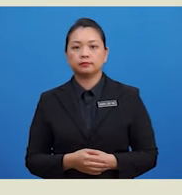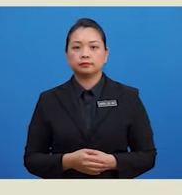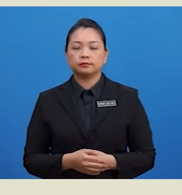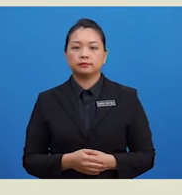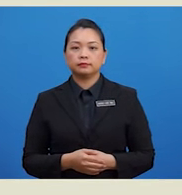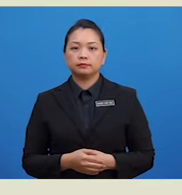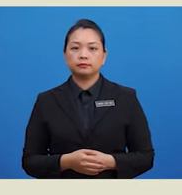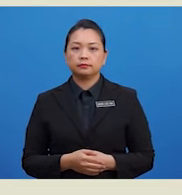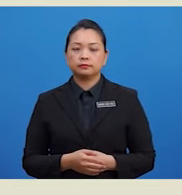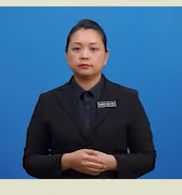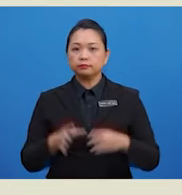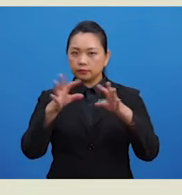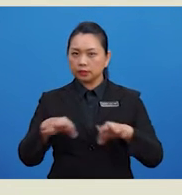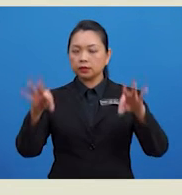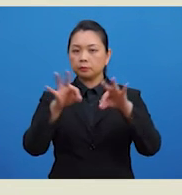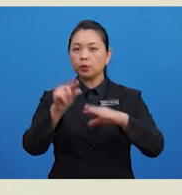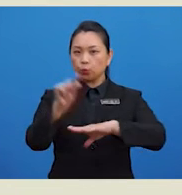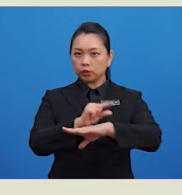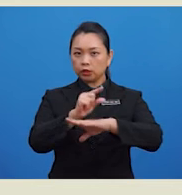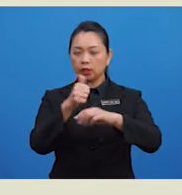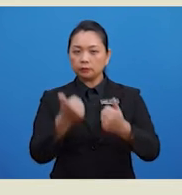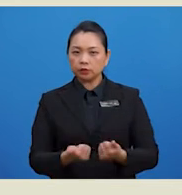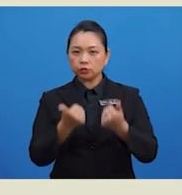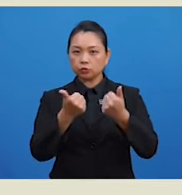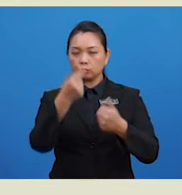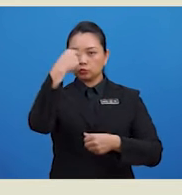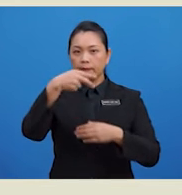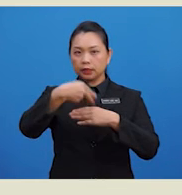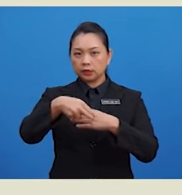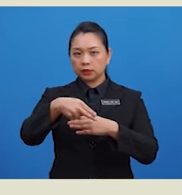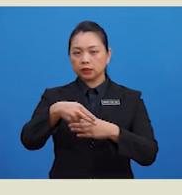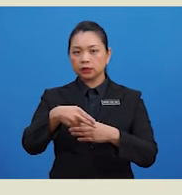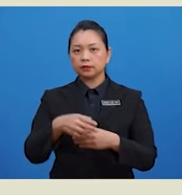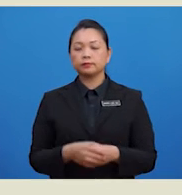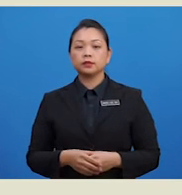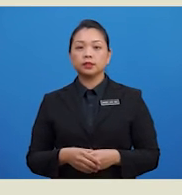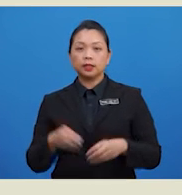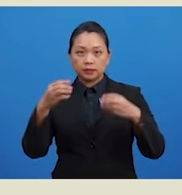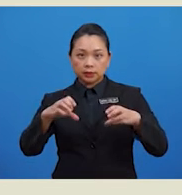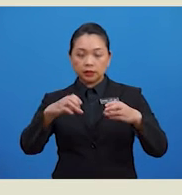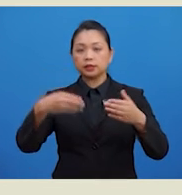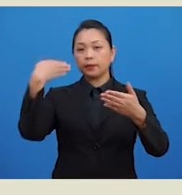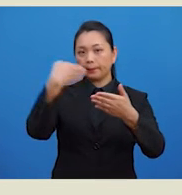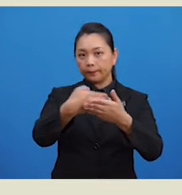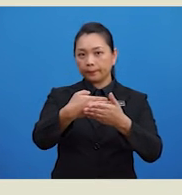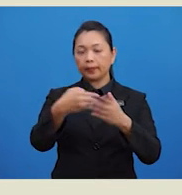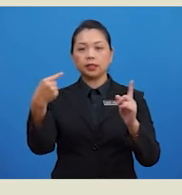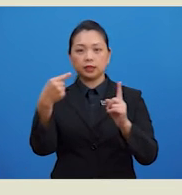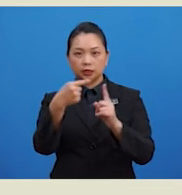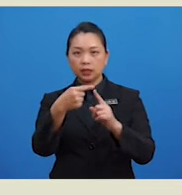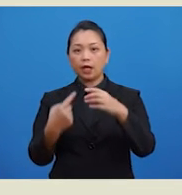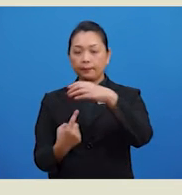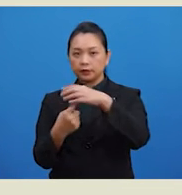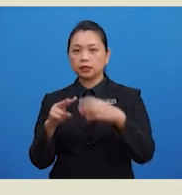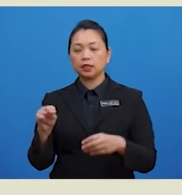Kepentingan menggunakan kenderaan pengangkutan untuk penghantaran ialah telur tetasan cepat sampai ke pasaran,